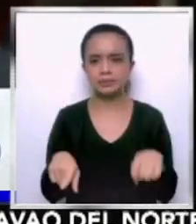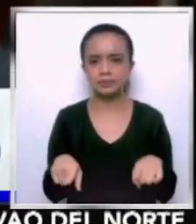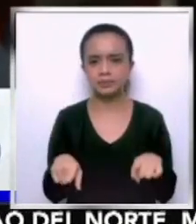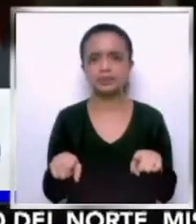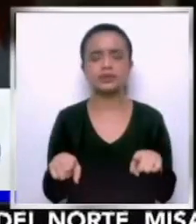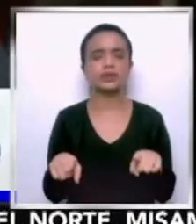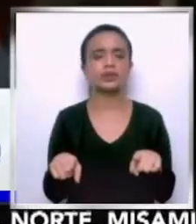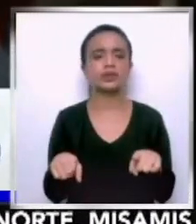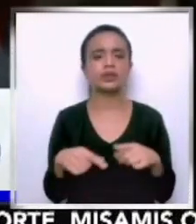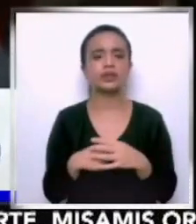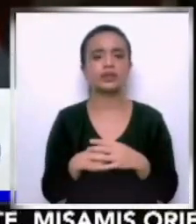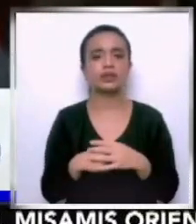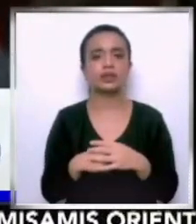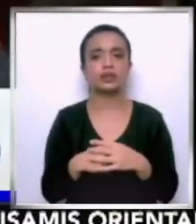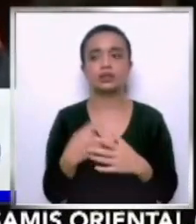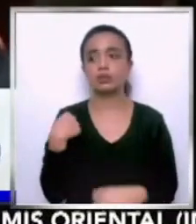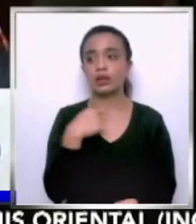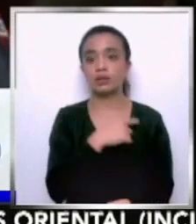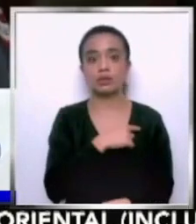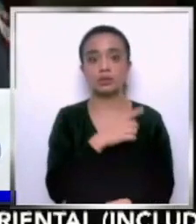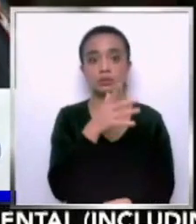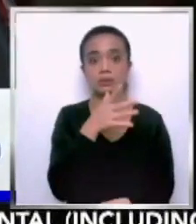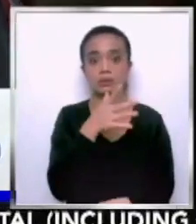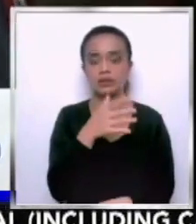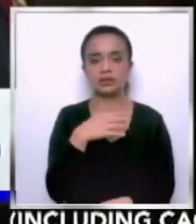particularly when her mother was not in their house,